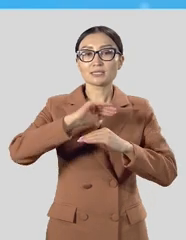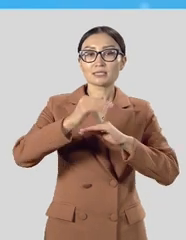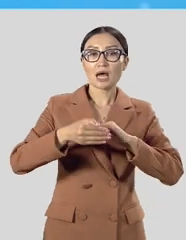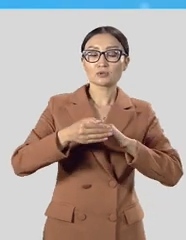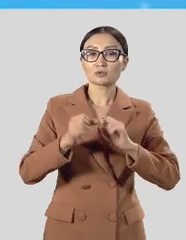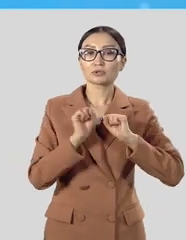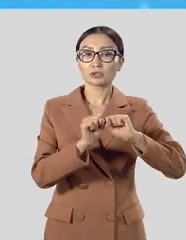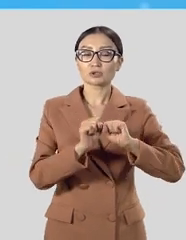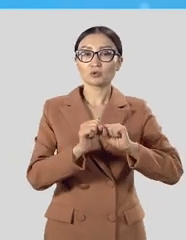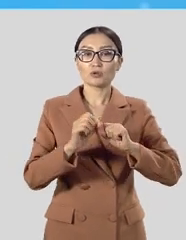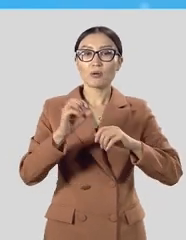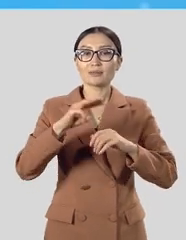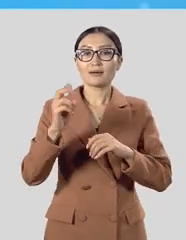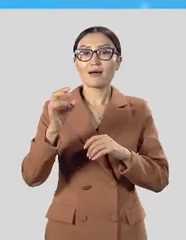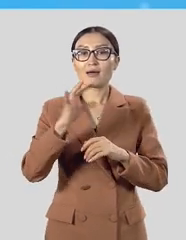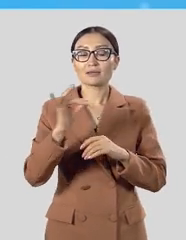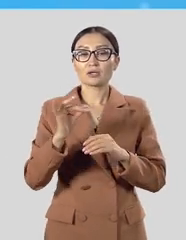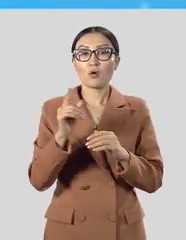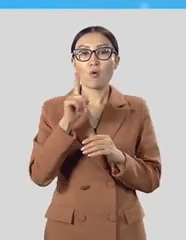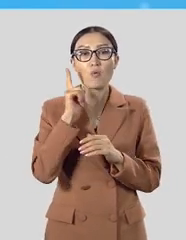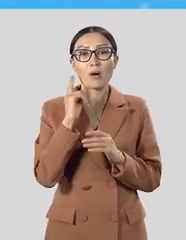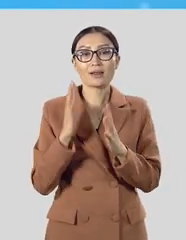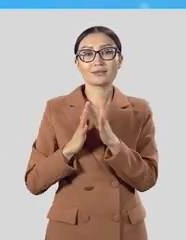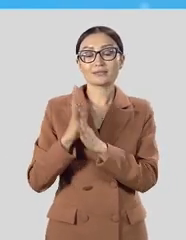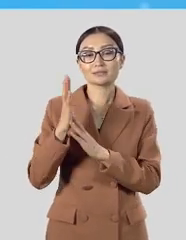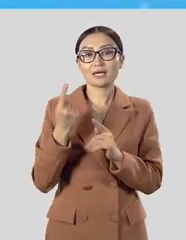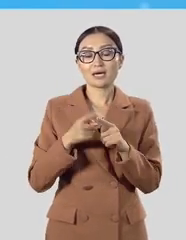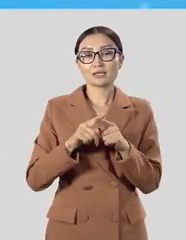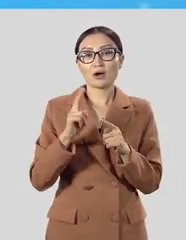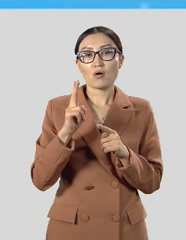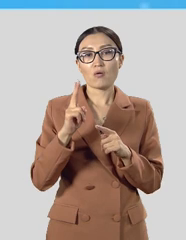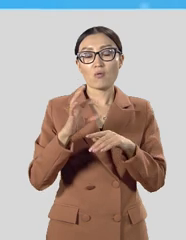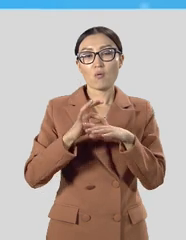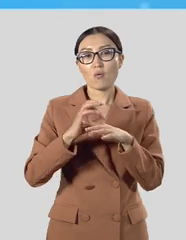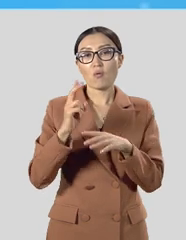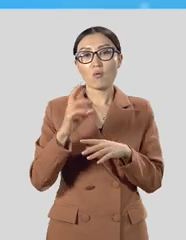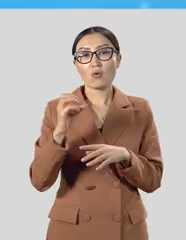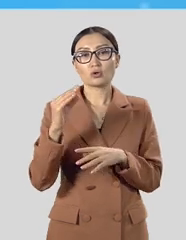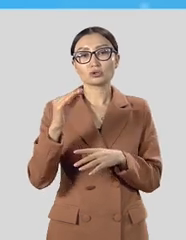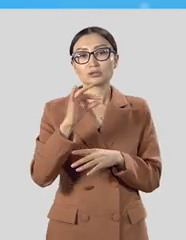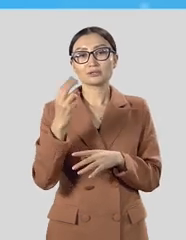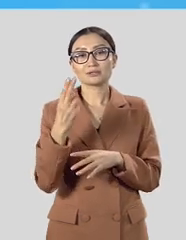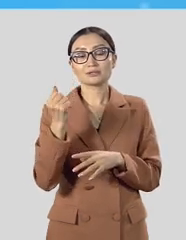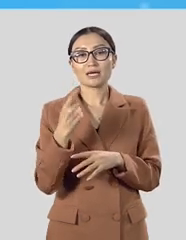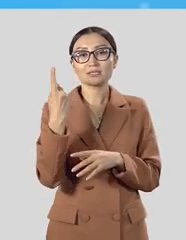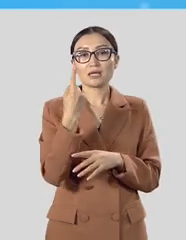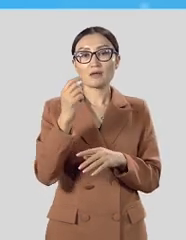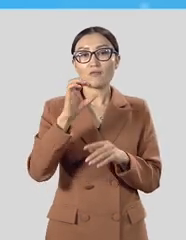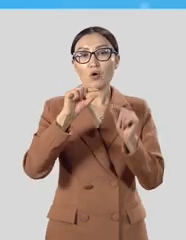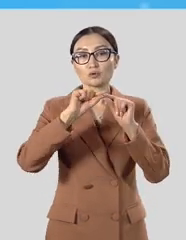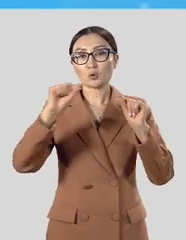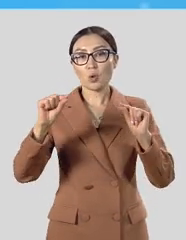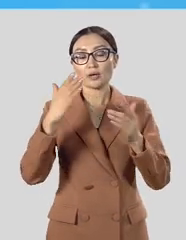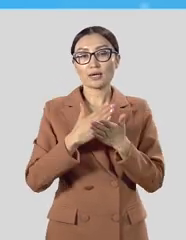защищен покровными тканями. У молодых растений это кожица, состоящая из одного слоя клеток с плотными